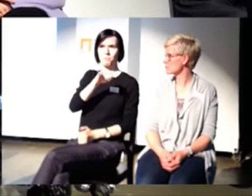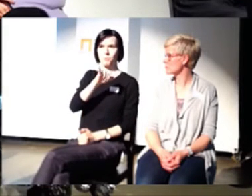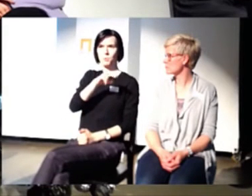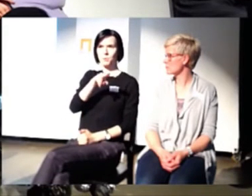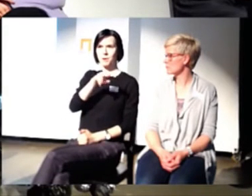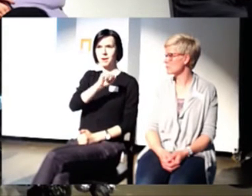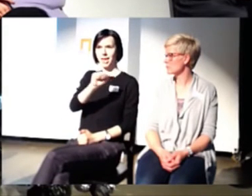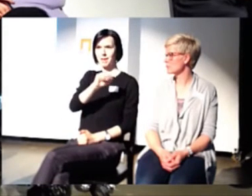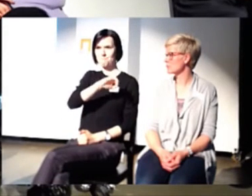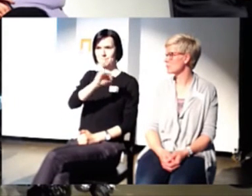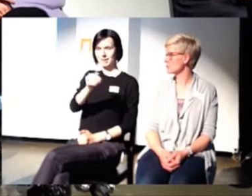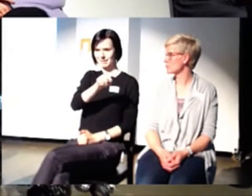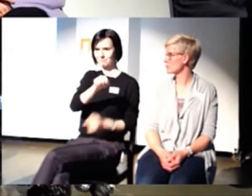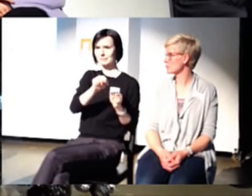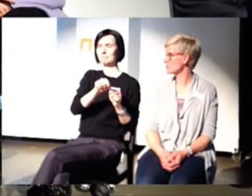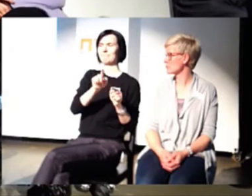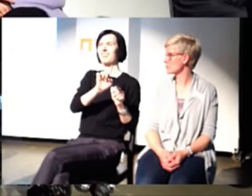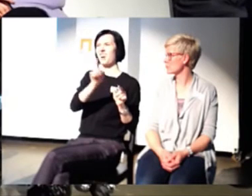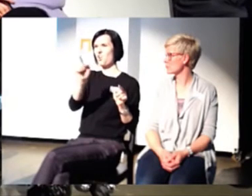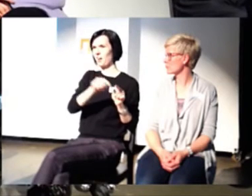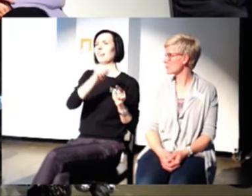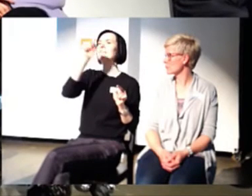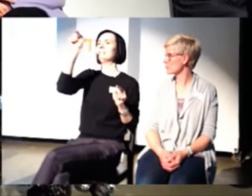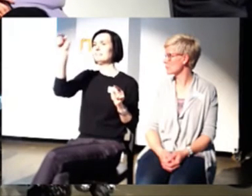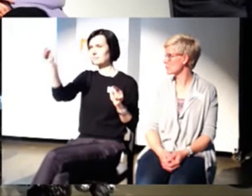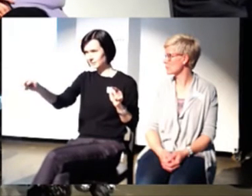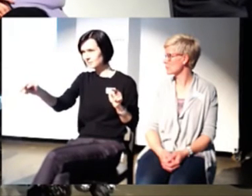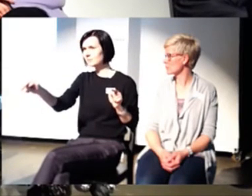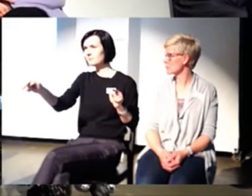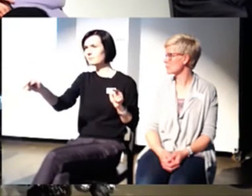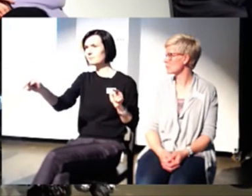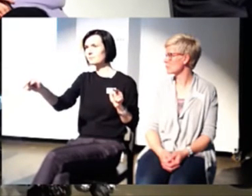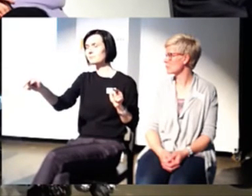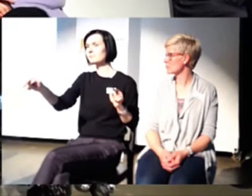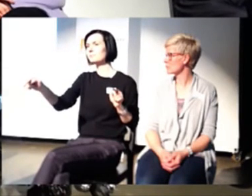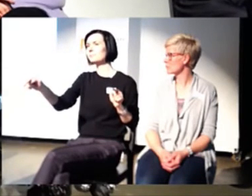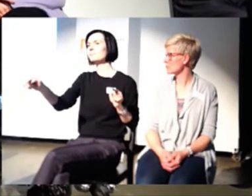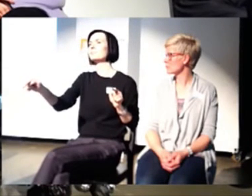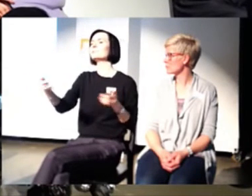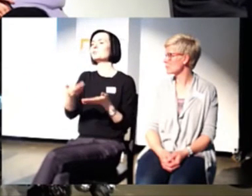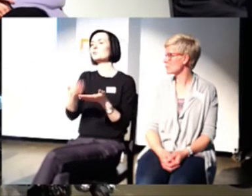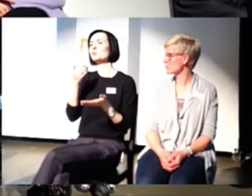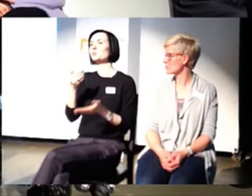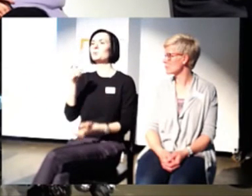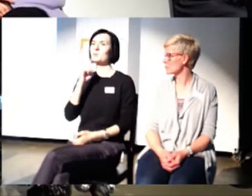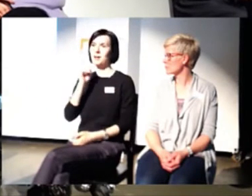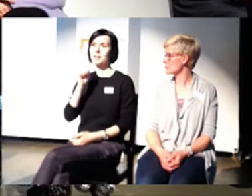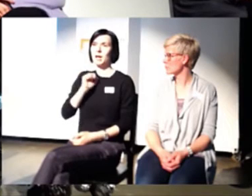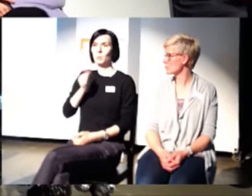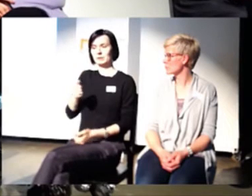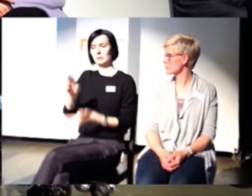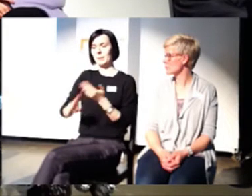kävelymatkan edes. Siellä on yksityisellä taiteilijoilla kerran viikossa sitten